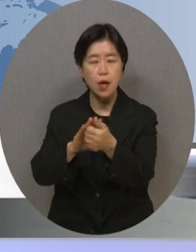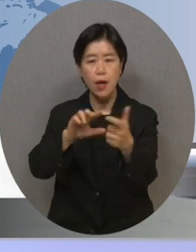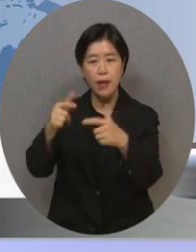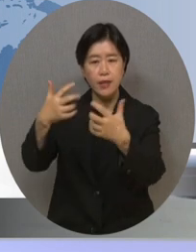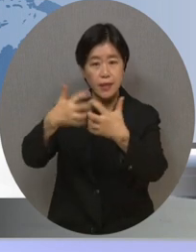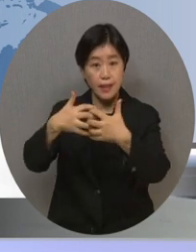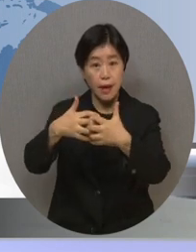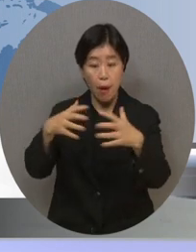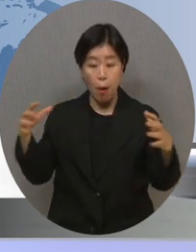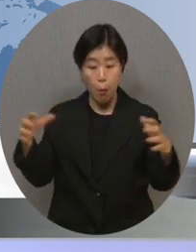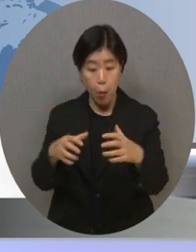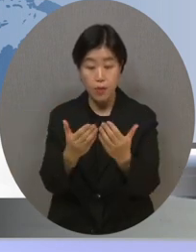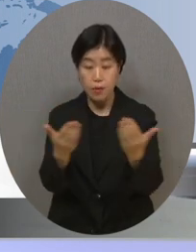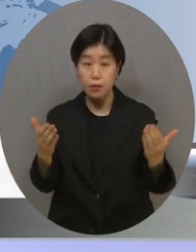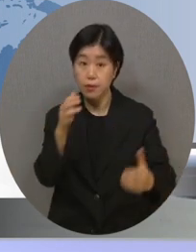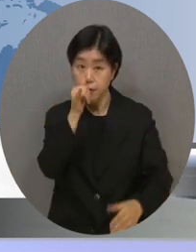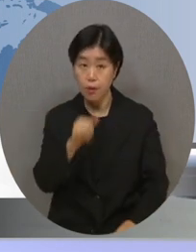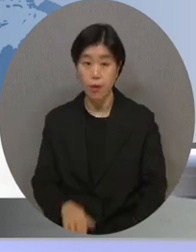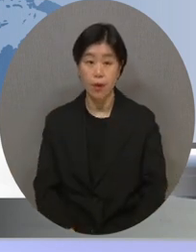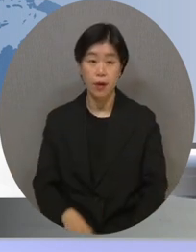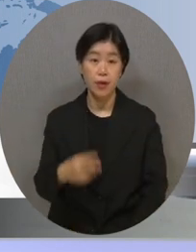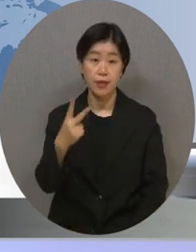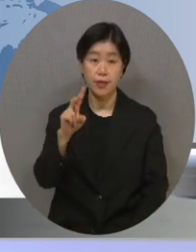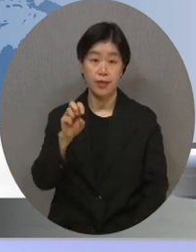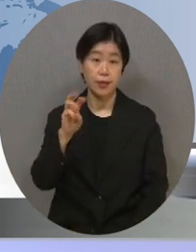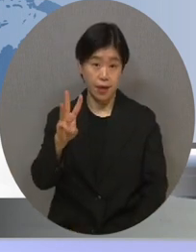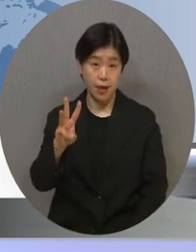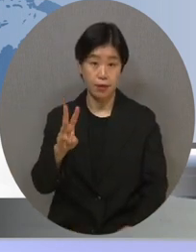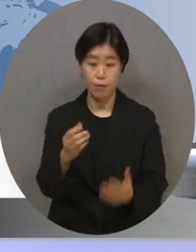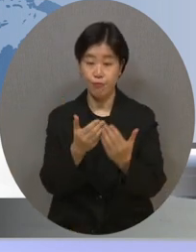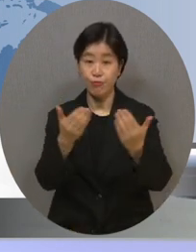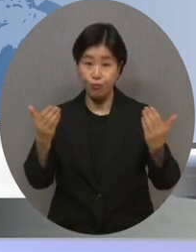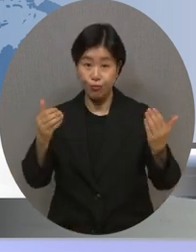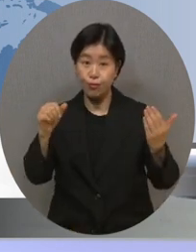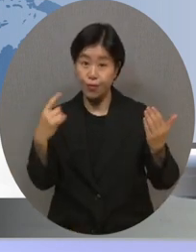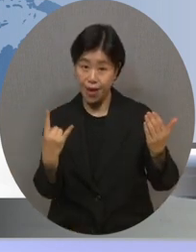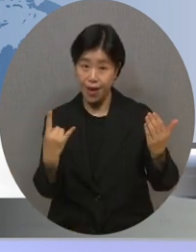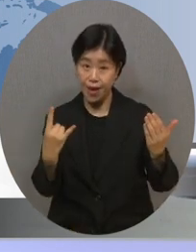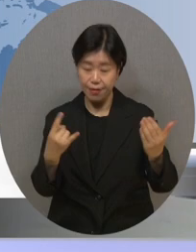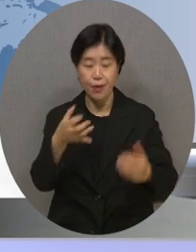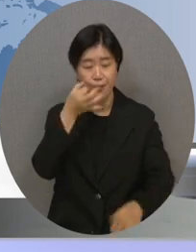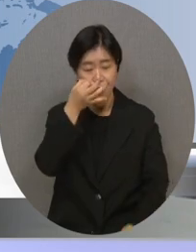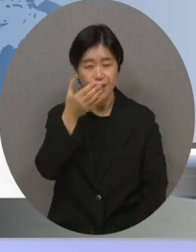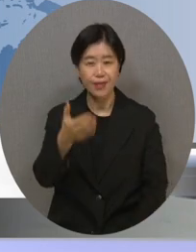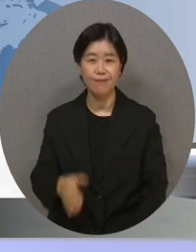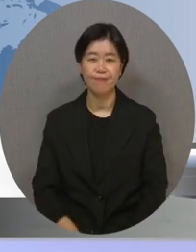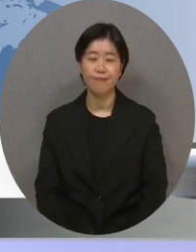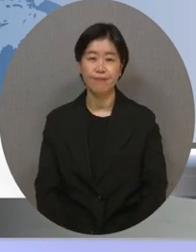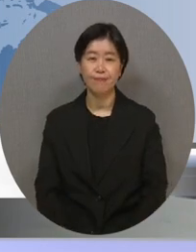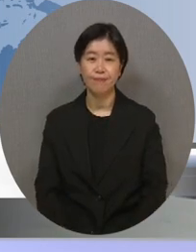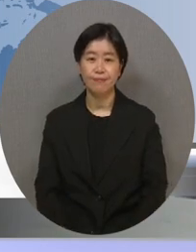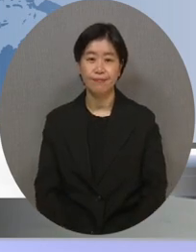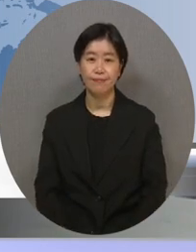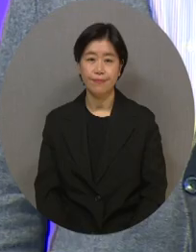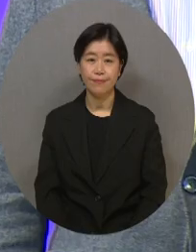한자리에 모였는데요. 2023 시니어 라이프스타일 박람회 현장을 김은별 기자가 전해드립니다.